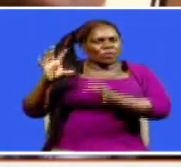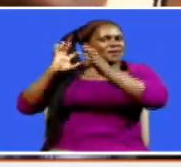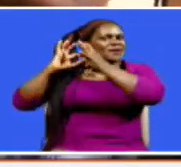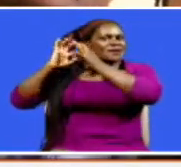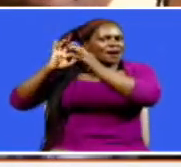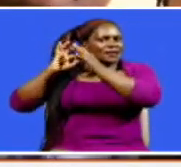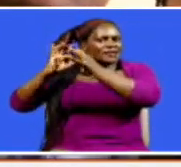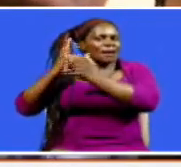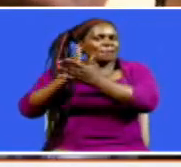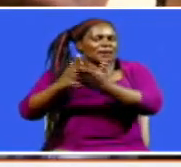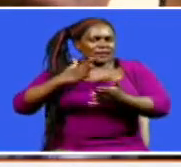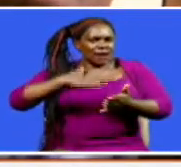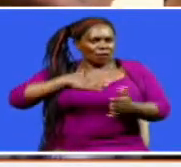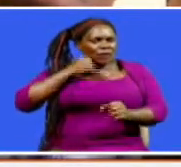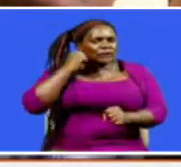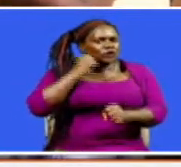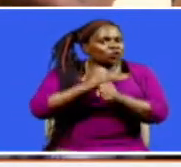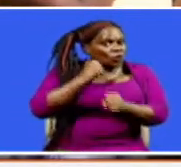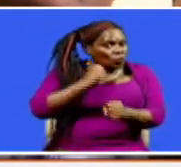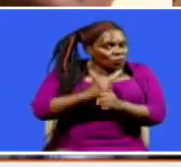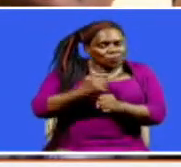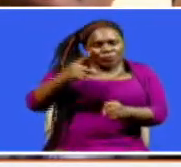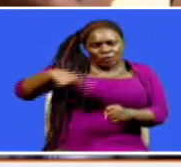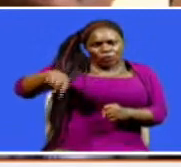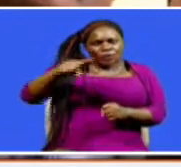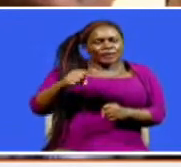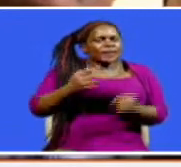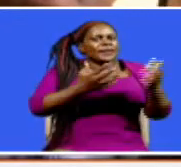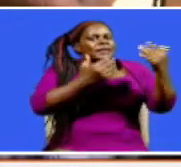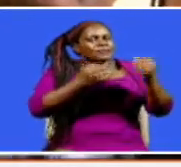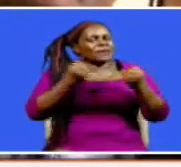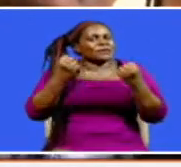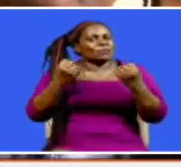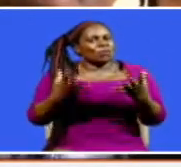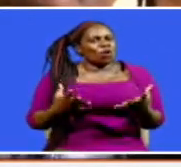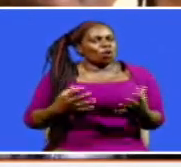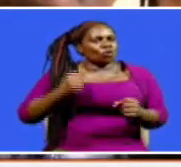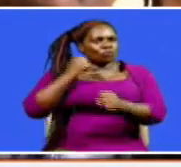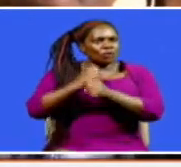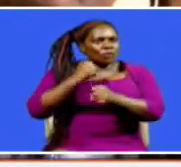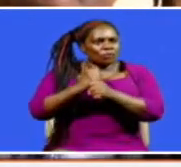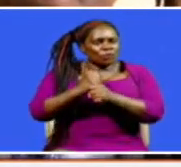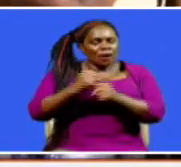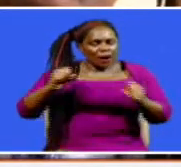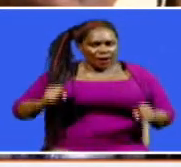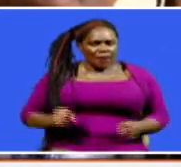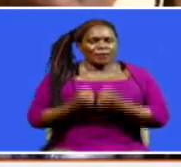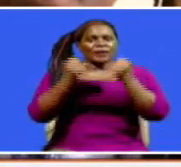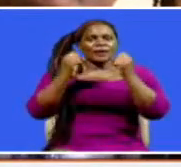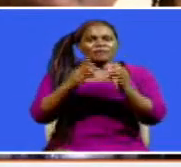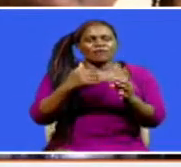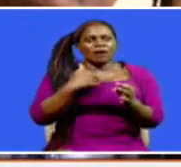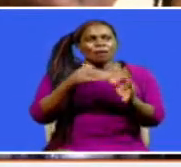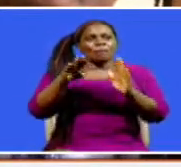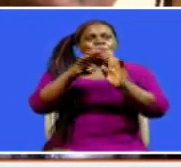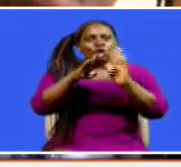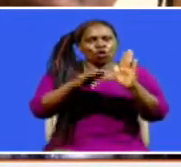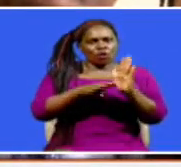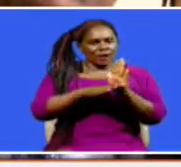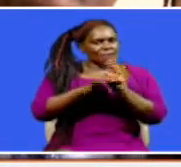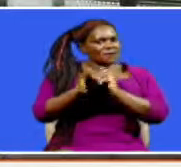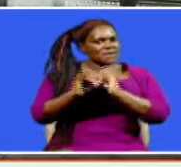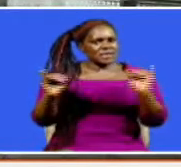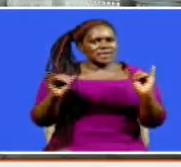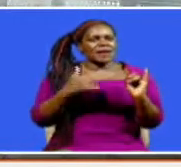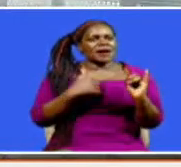them, which is part of what we're doing. And so we expect minimal disruptions. We'll be announcing in case there is anything, but the program has been firmed up